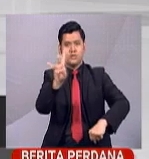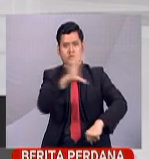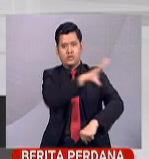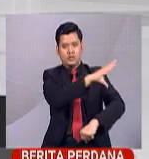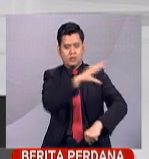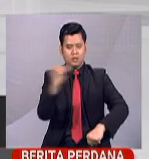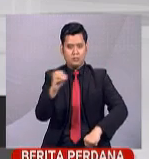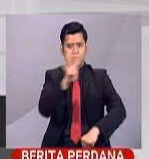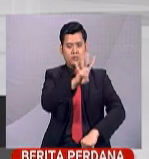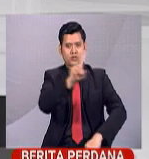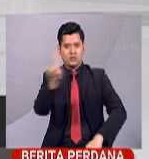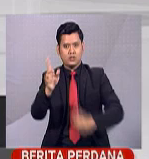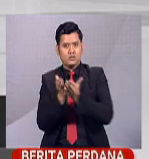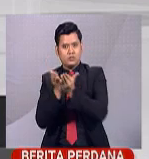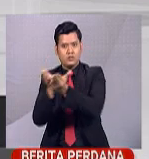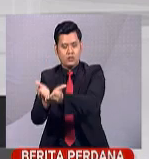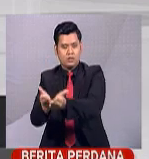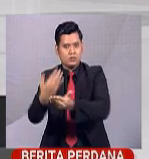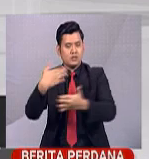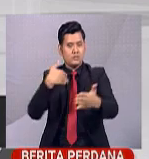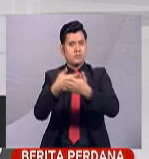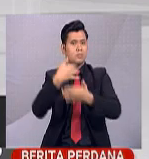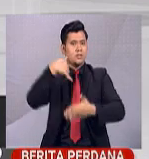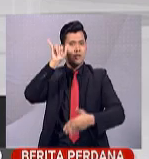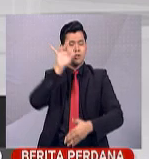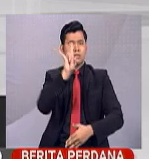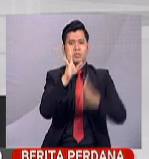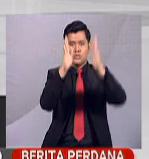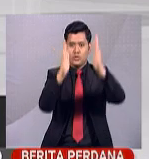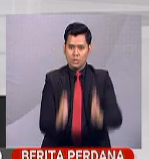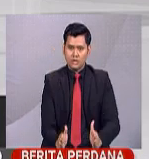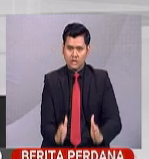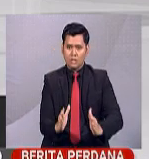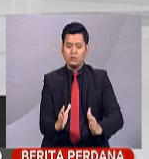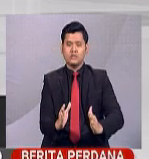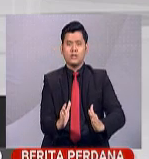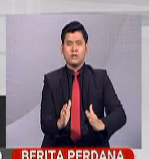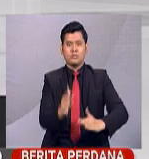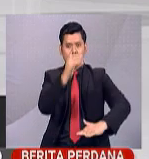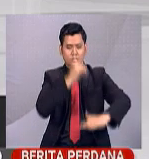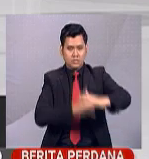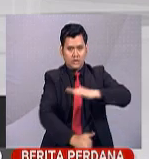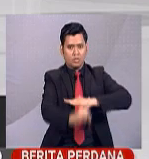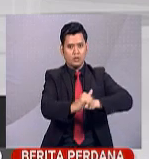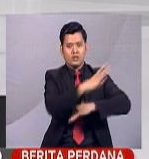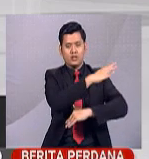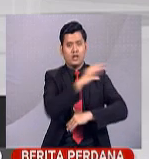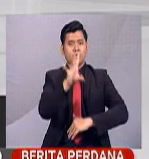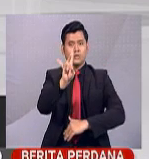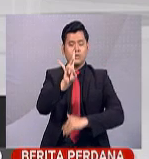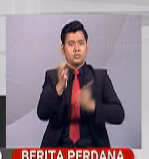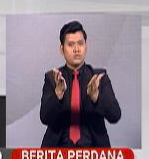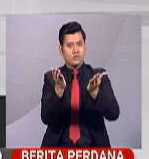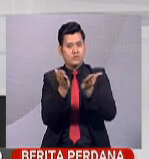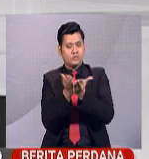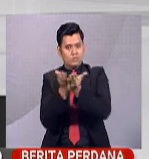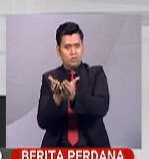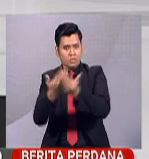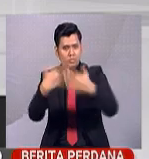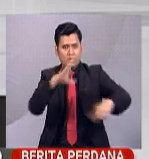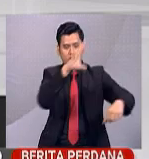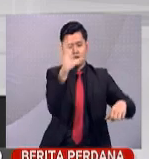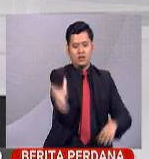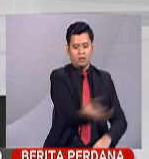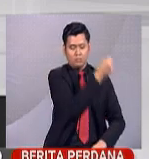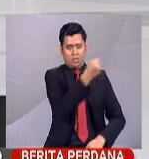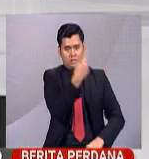tekong sehingga semalam. Turut ditahan 7 suspek penyeludup selain 7 bot disita kerana cuba menceroboh